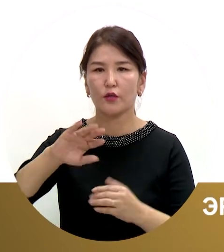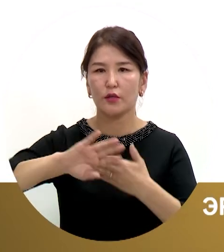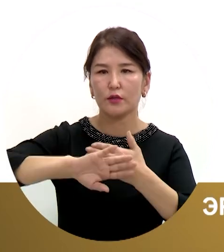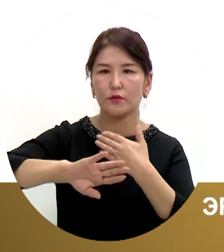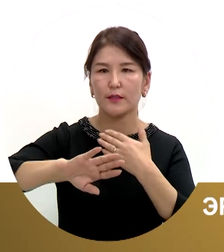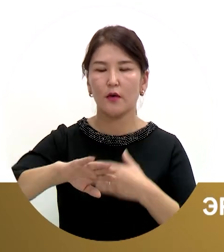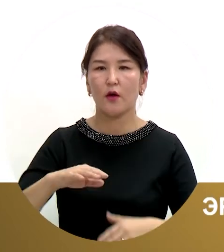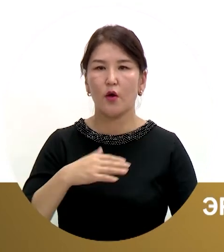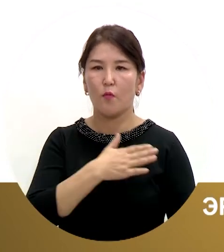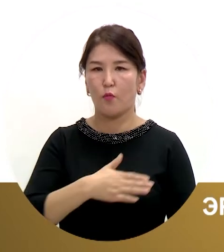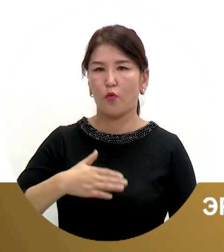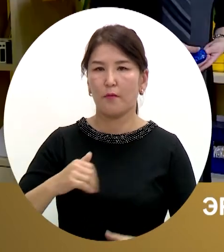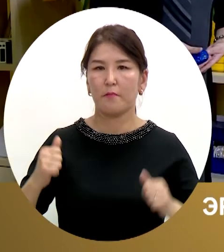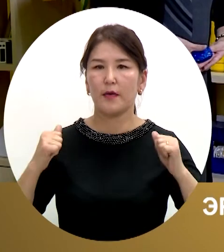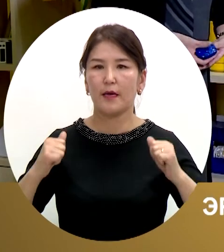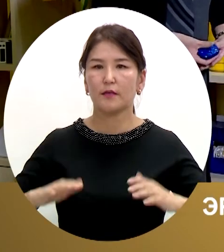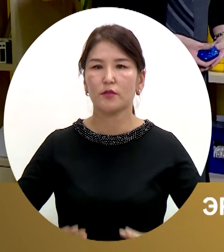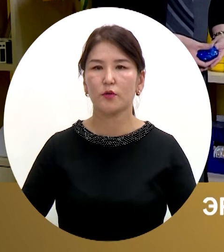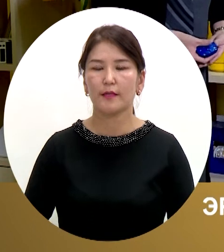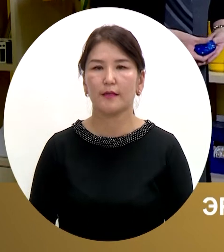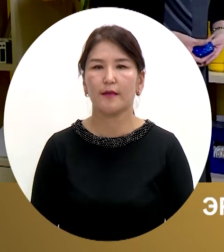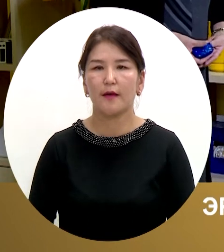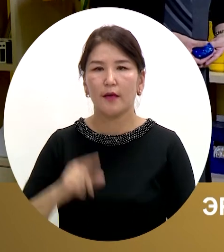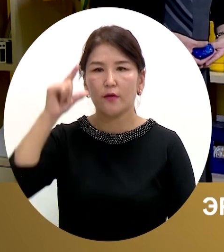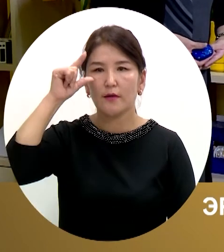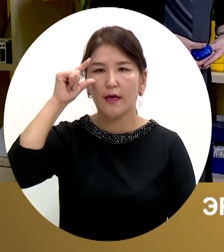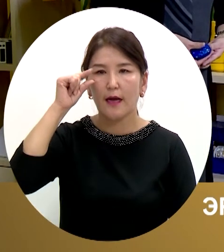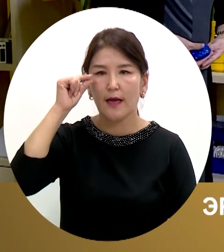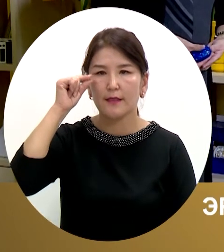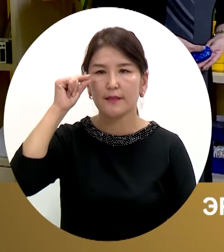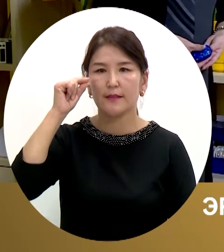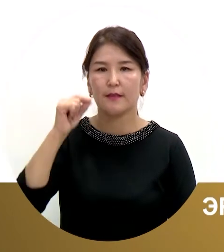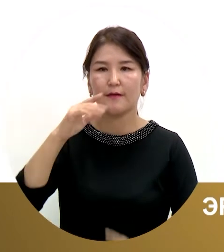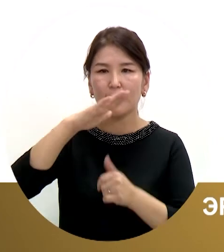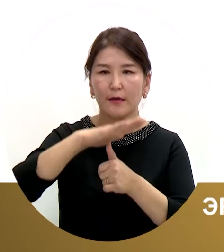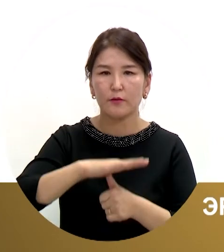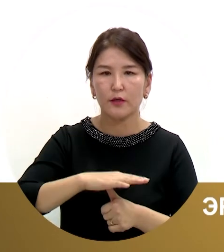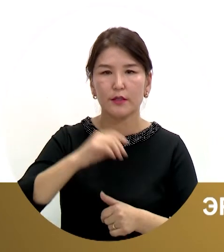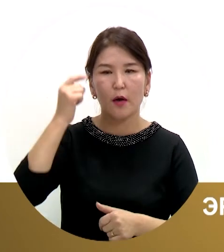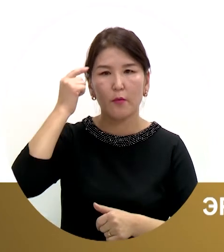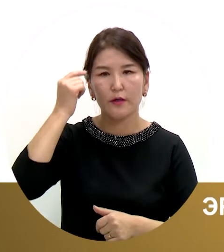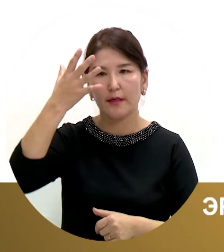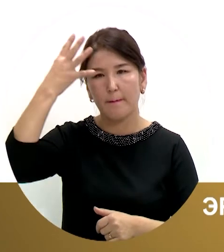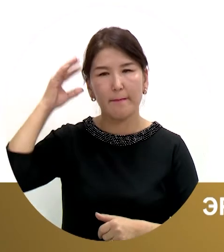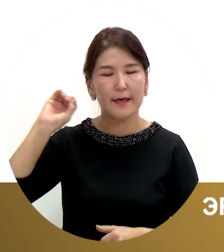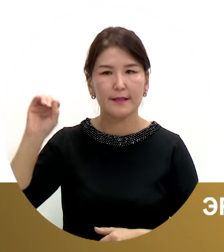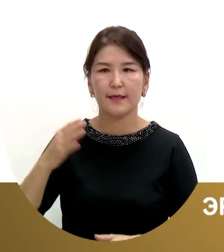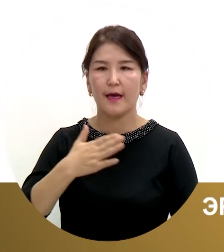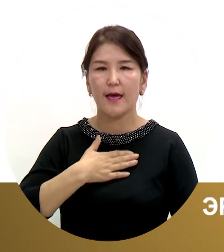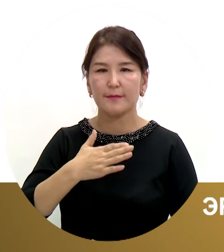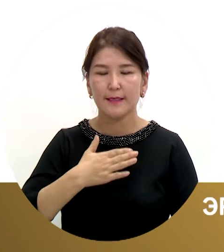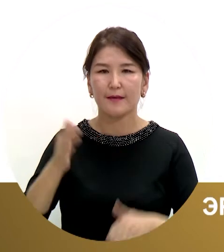очноос тусгаарлаж бүх биеэ суллана. Дараа нь нүдэн анж дарамт болж байгаа бүх бодлоо орхиж амьсгалдаа